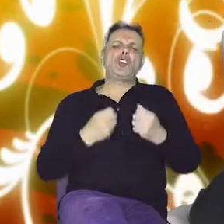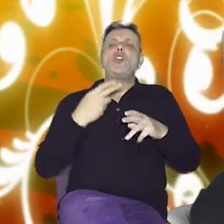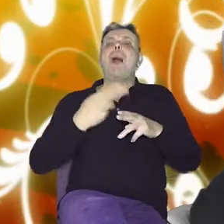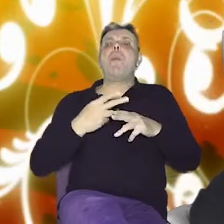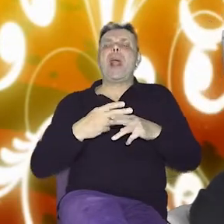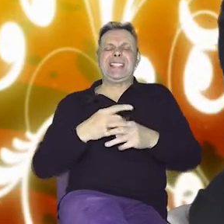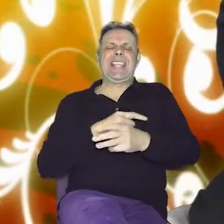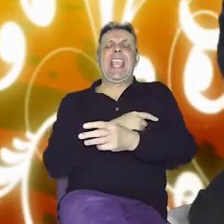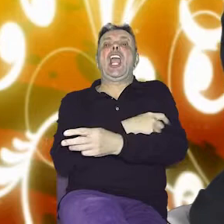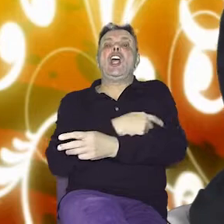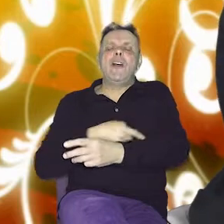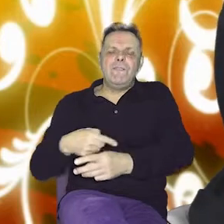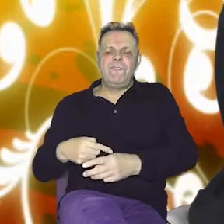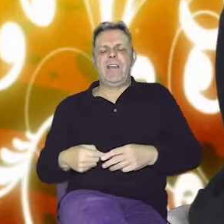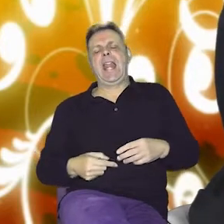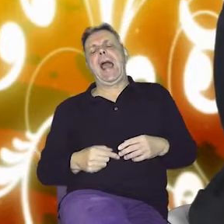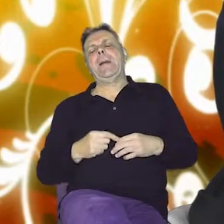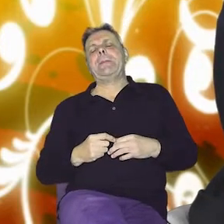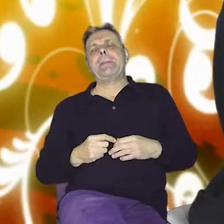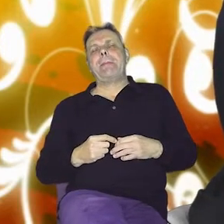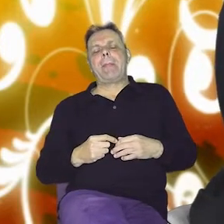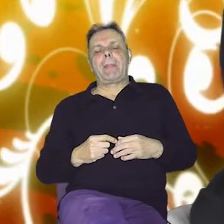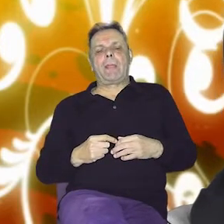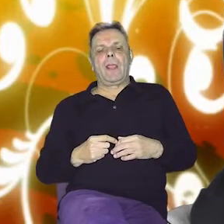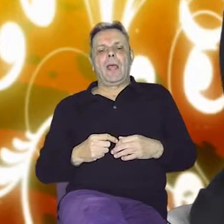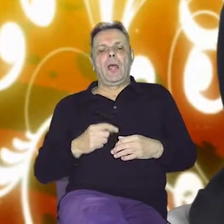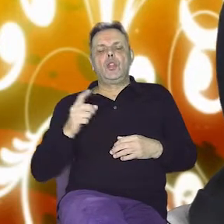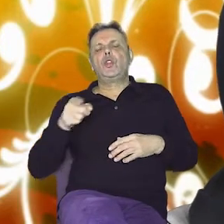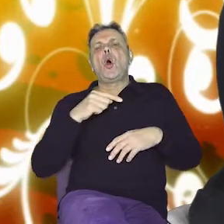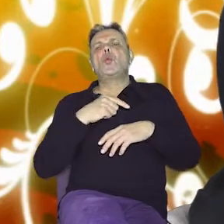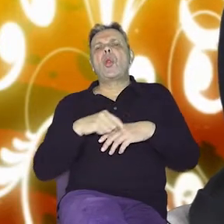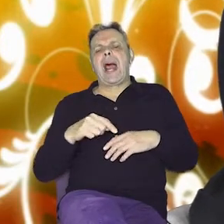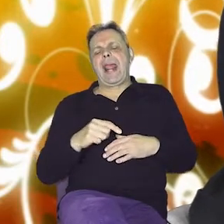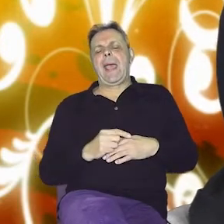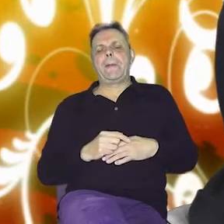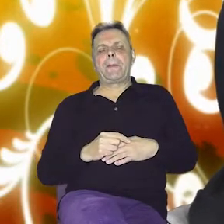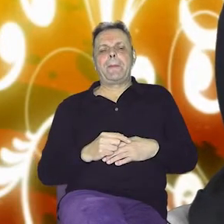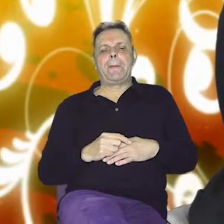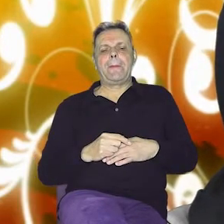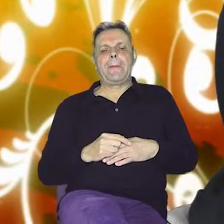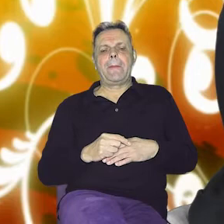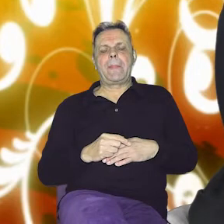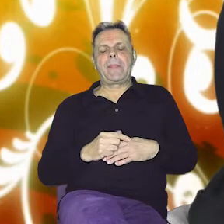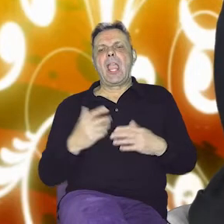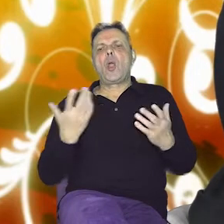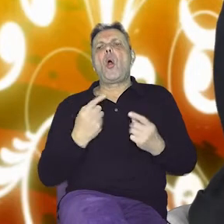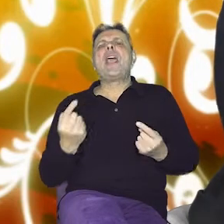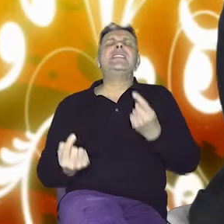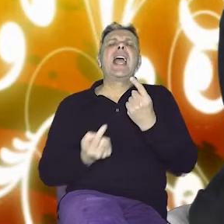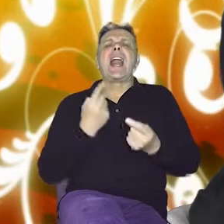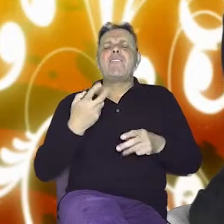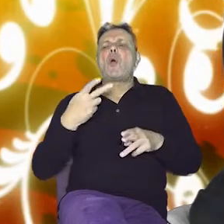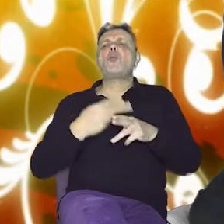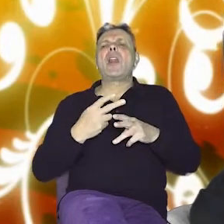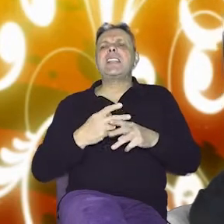arterija ili vena, ili arterija ili vena je zajedno. To su rane, treća vrsta rane, to su ovoga rane koje se javljaju